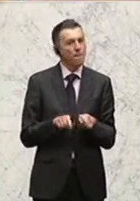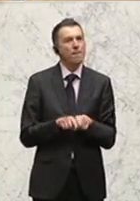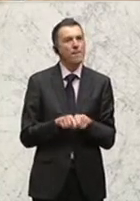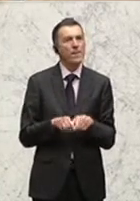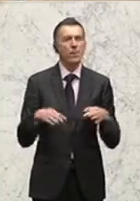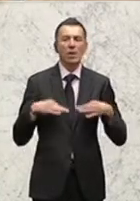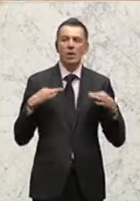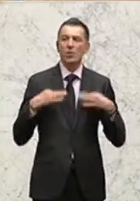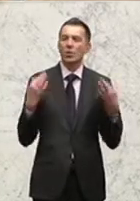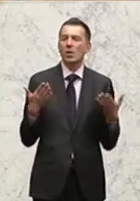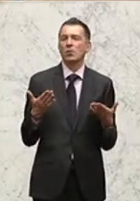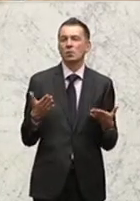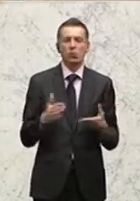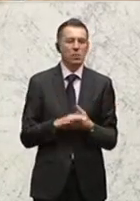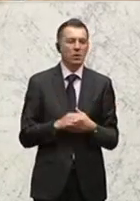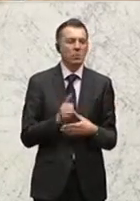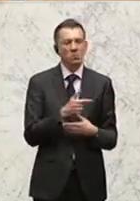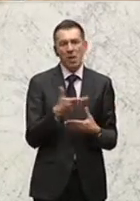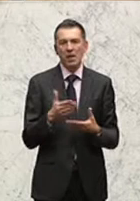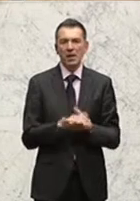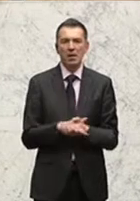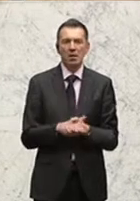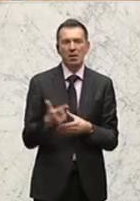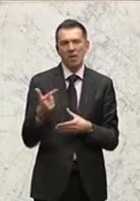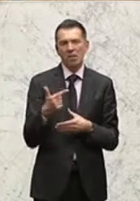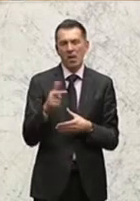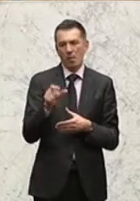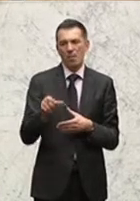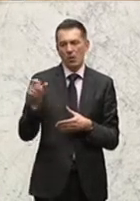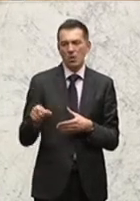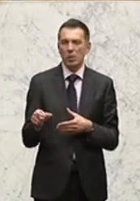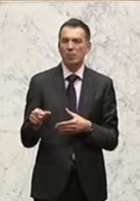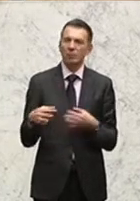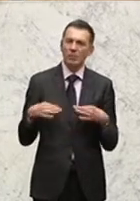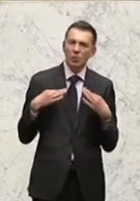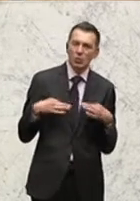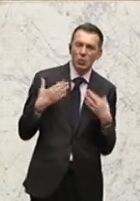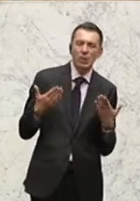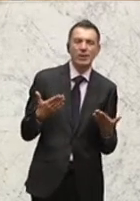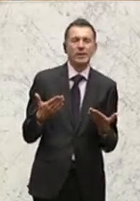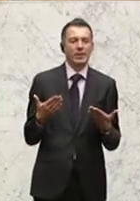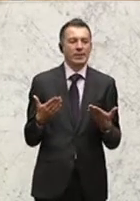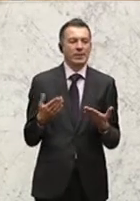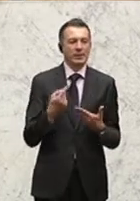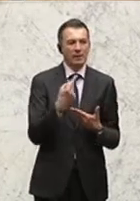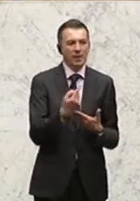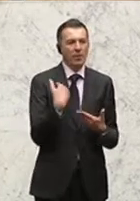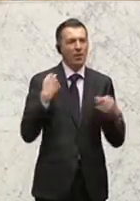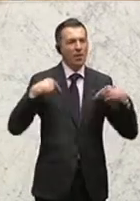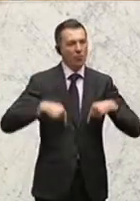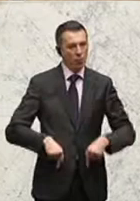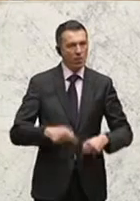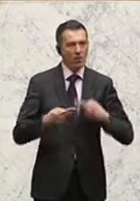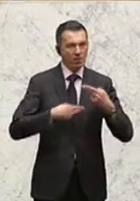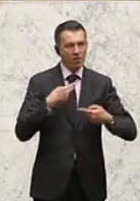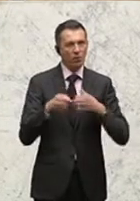weil auch der Gesundheitszustand einiger oder zweier Personen angesprochen worden ist. Sie selbst waren ja die Vorsitzende in